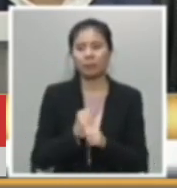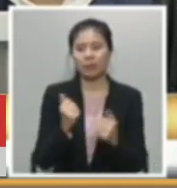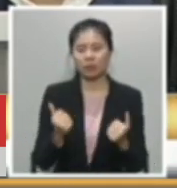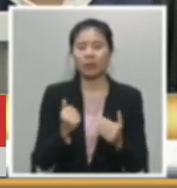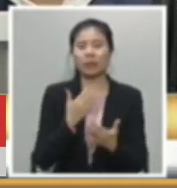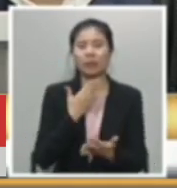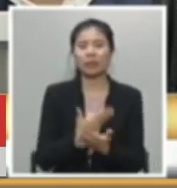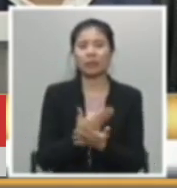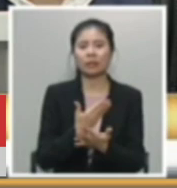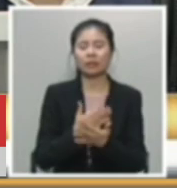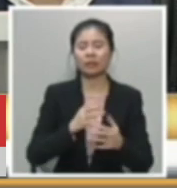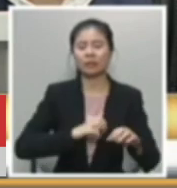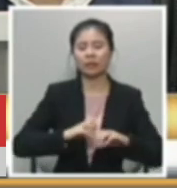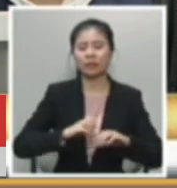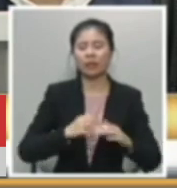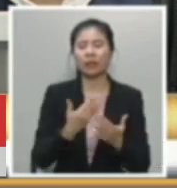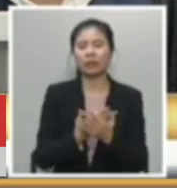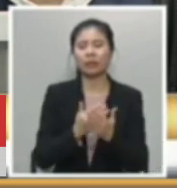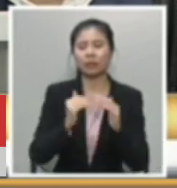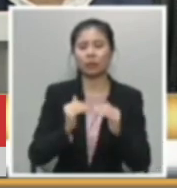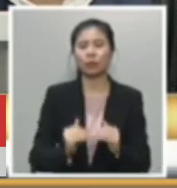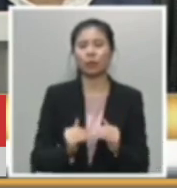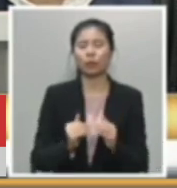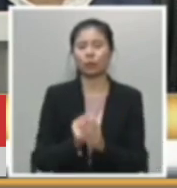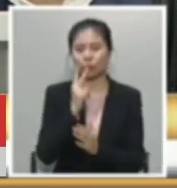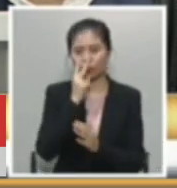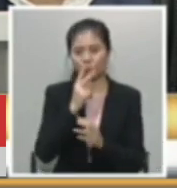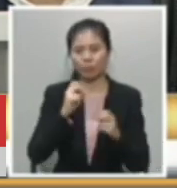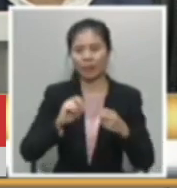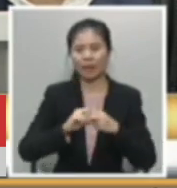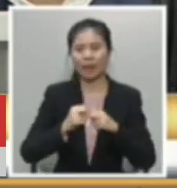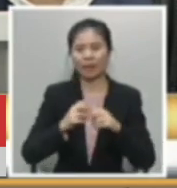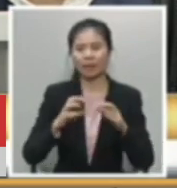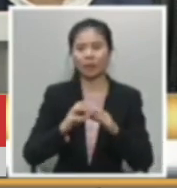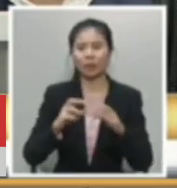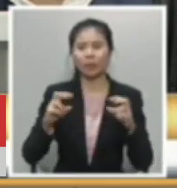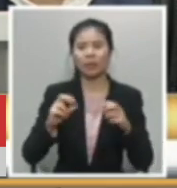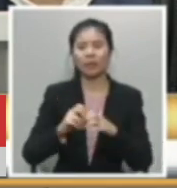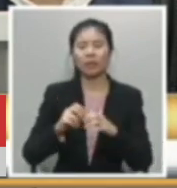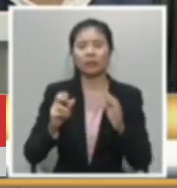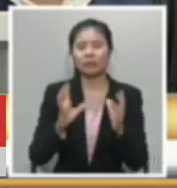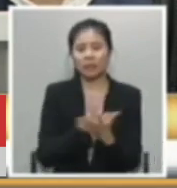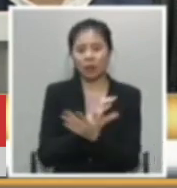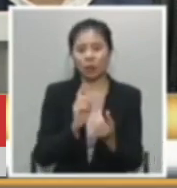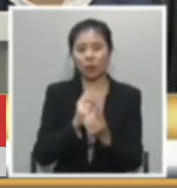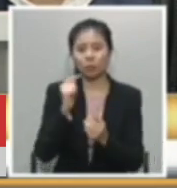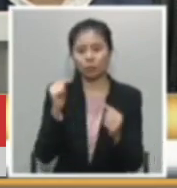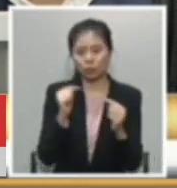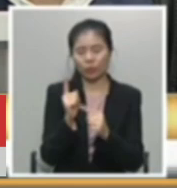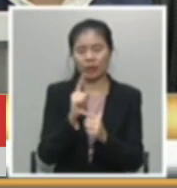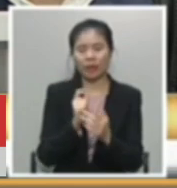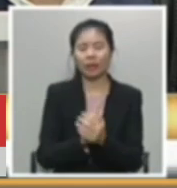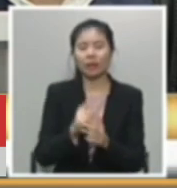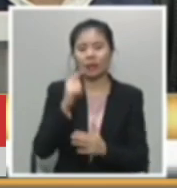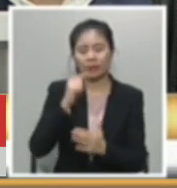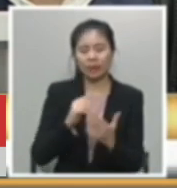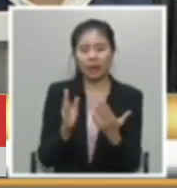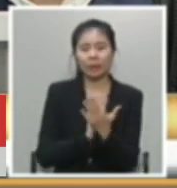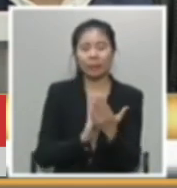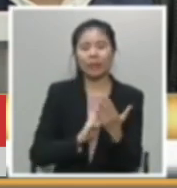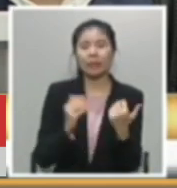ประมาณที่ลดลงเรามาดูปัญหาทางสังคมปัญหาทางสังคมของบ้านเมืองเราในขณะ